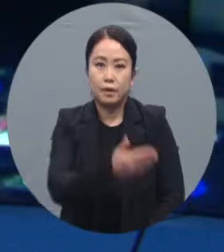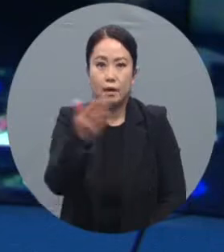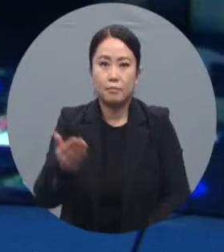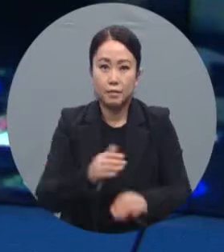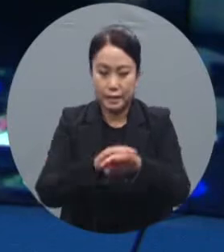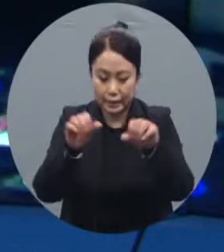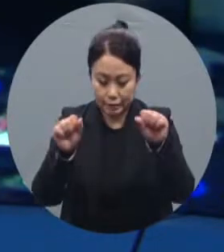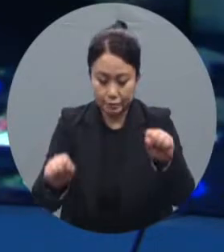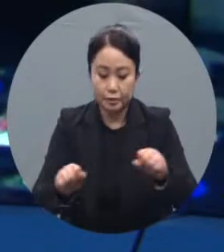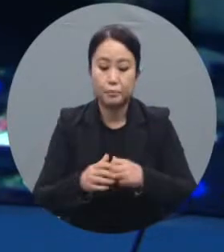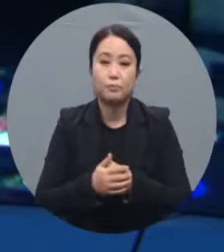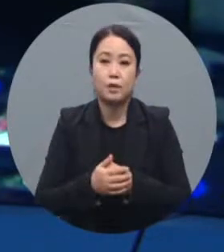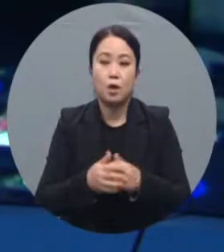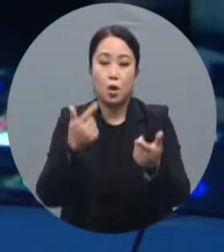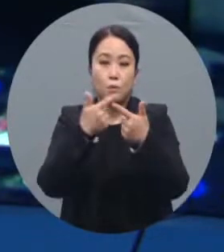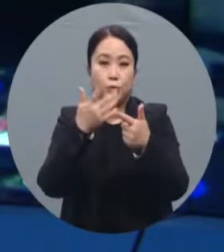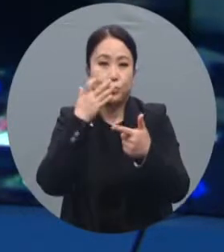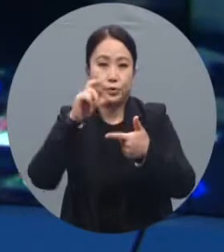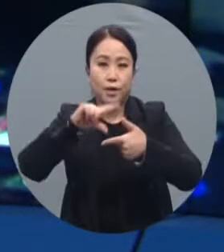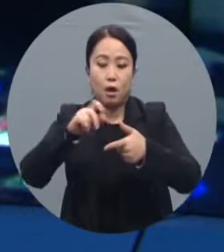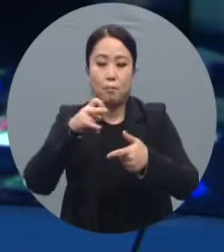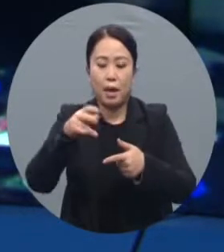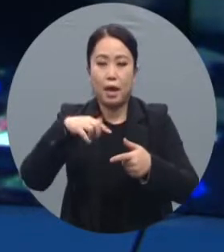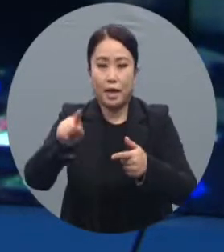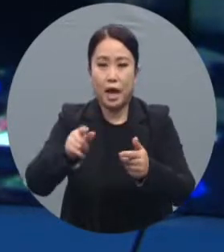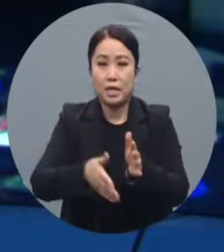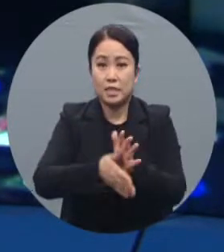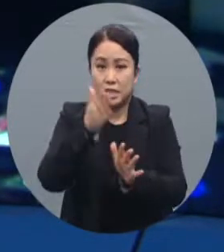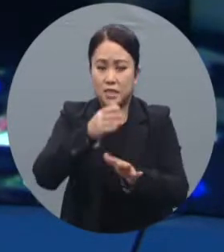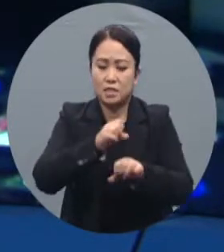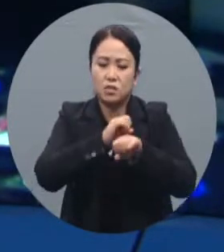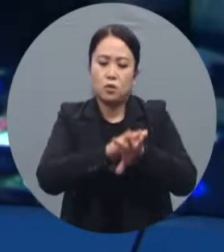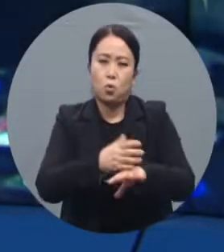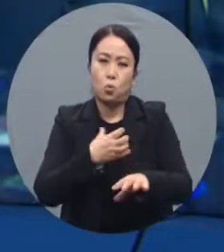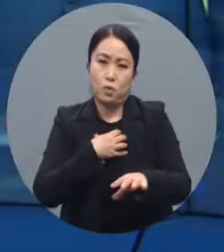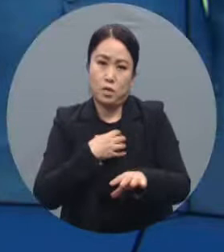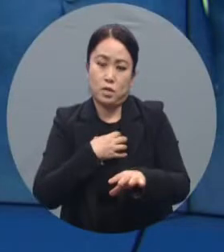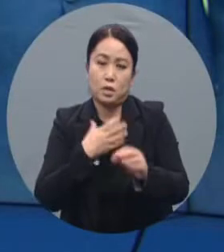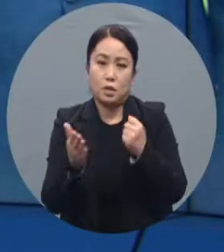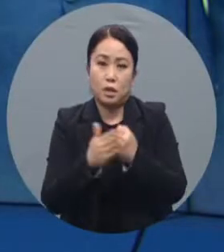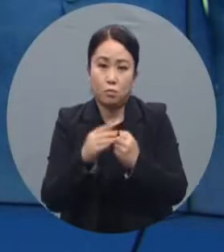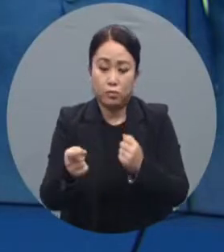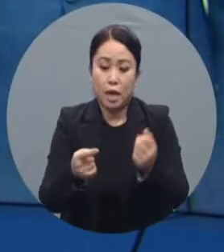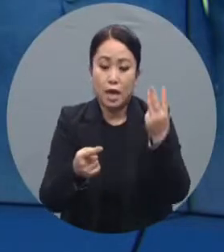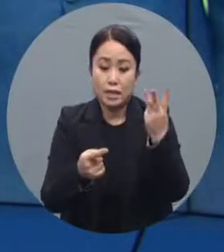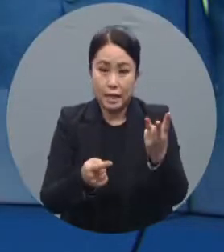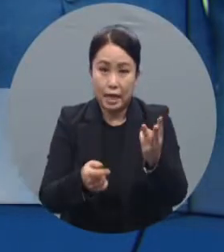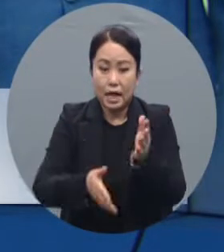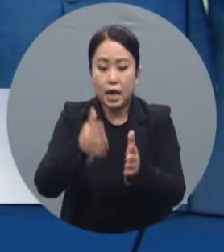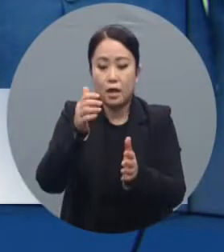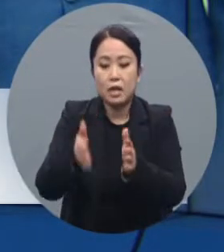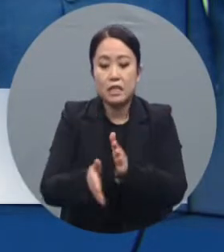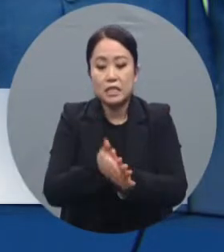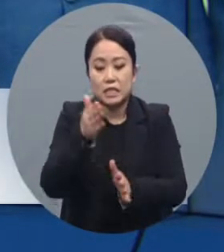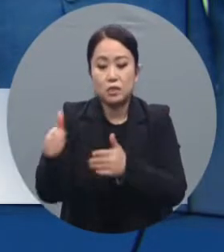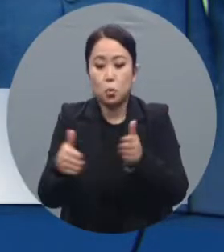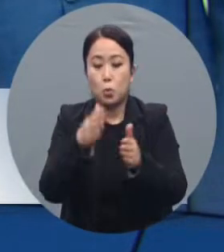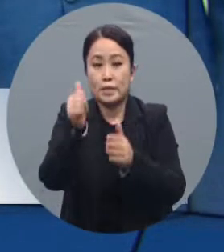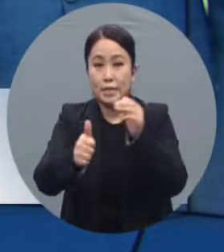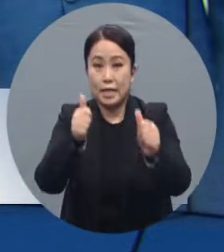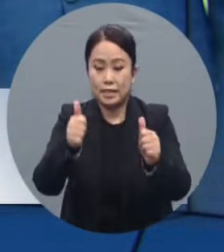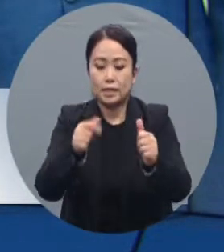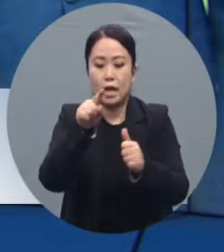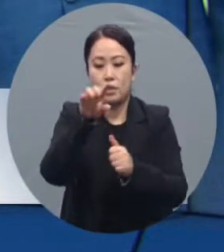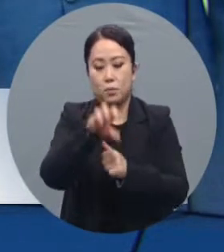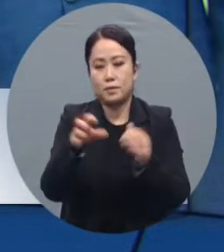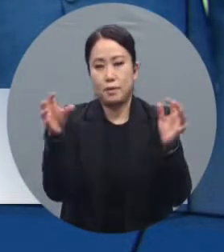여러분 안녕하십니까? 부울경 메가시티가 좌초될 위기에 처하면서 오늘 3개 시도지사가 한자리에 모였습니다. 현재